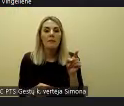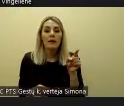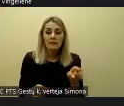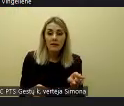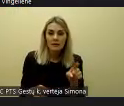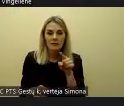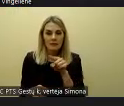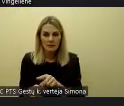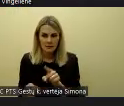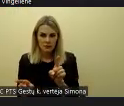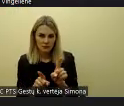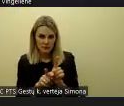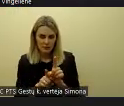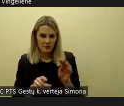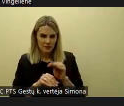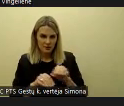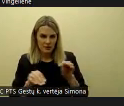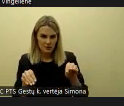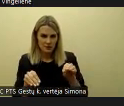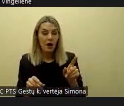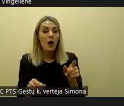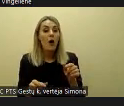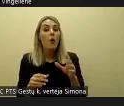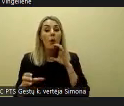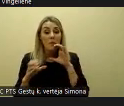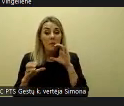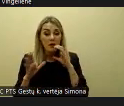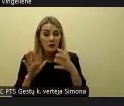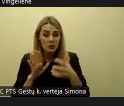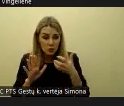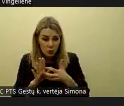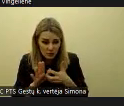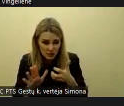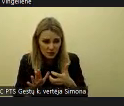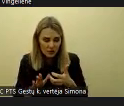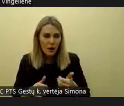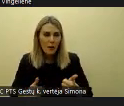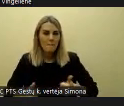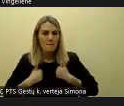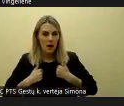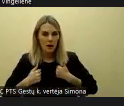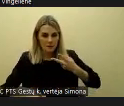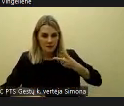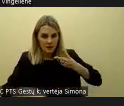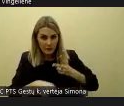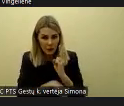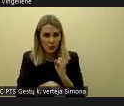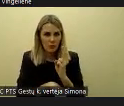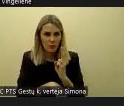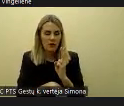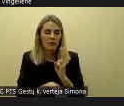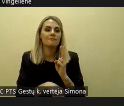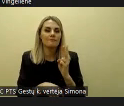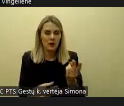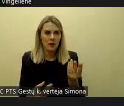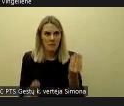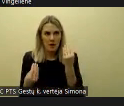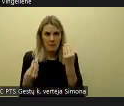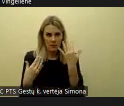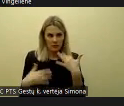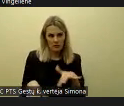dalykai ir dėl komunikavimo stokos pastangos dubliuojamos ir tai tampa problema, nes mokiniai sakys, mes